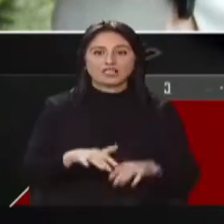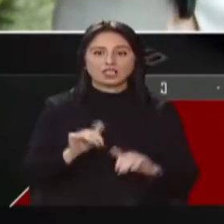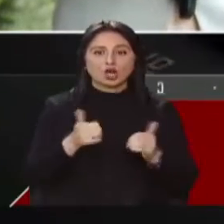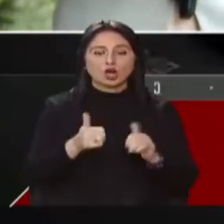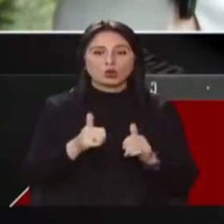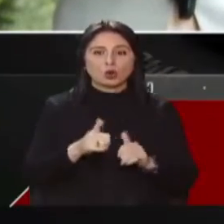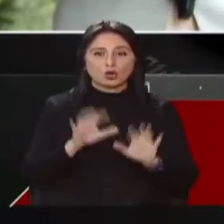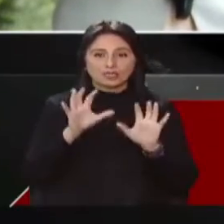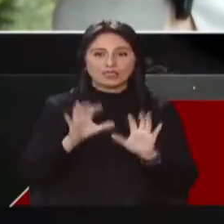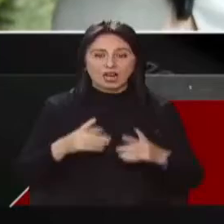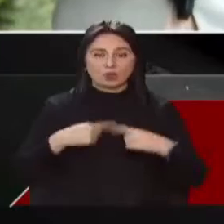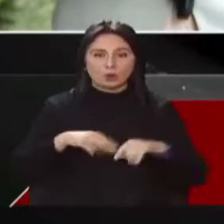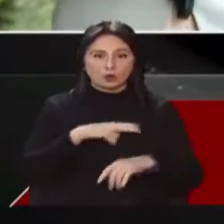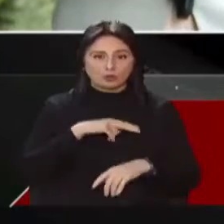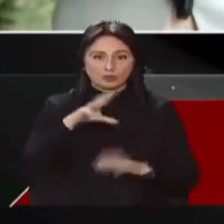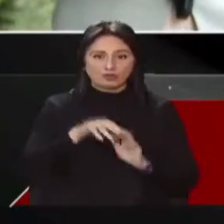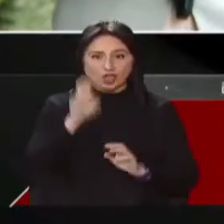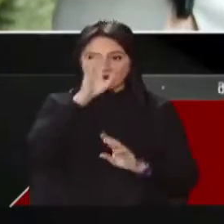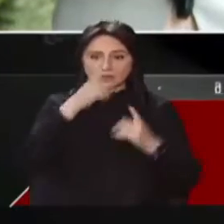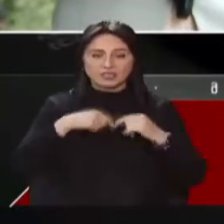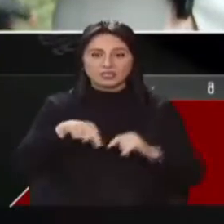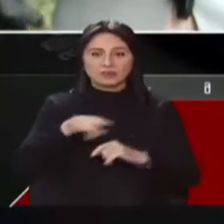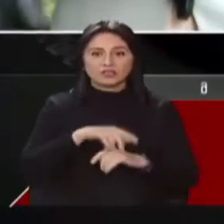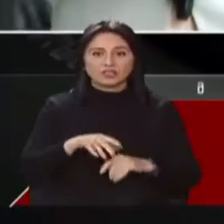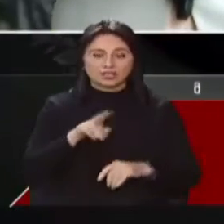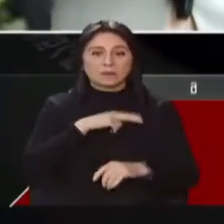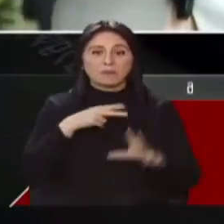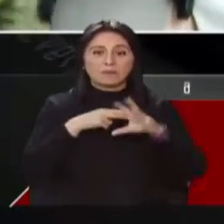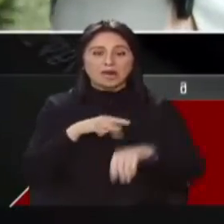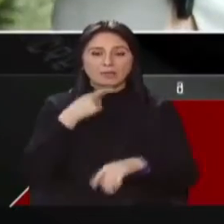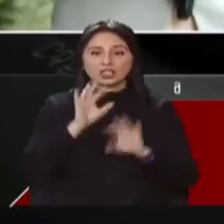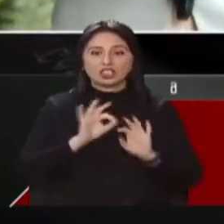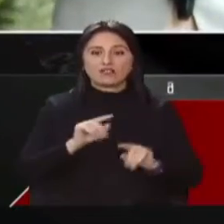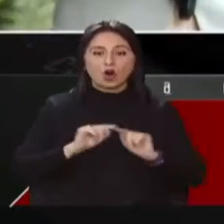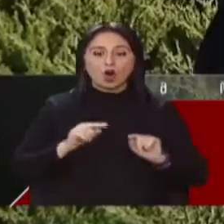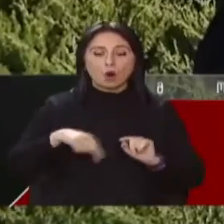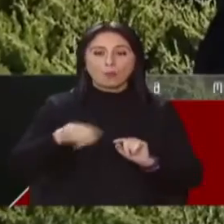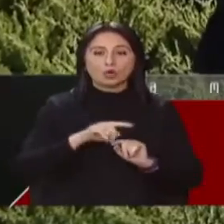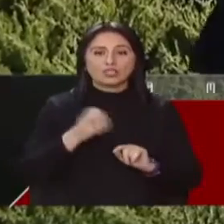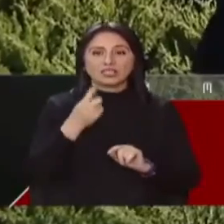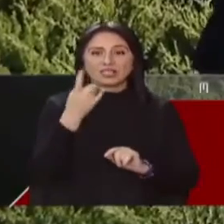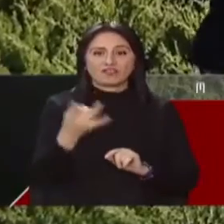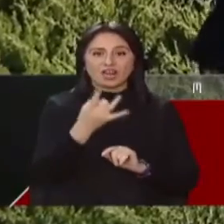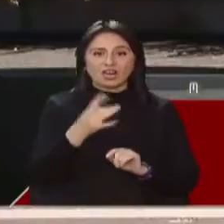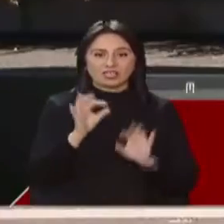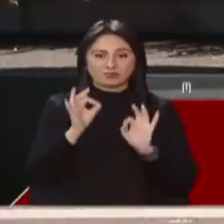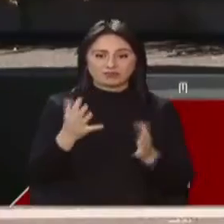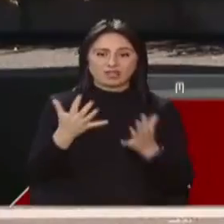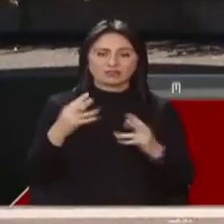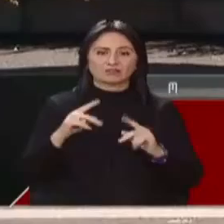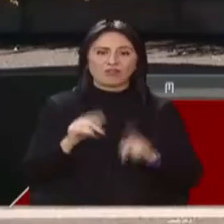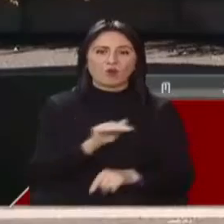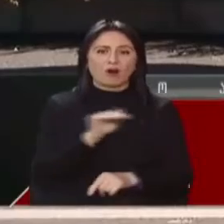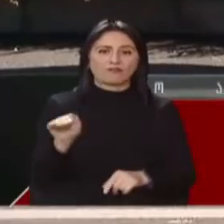როგორც საკანონმდებლო ორგანოში ასევე არასამთავრობო სექტორში საკანონმდებლო ორგანოში აცხადებენ ოპოზიციაში რომ კიდევ ერთხელ ნათლა დადასტურდა